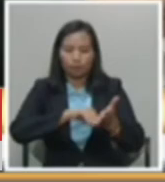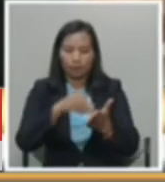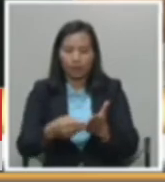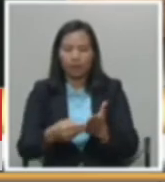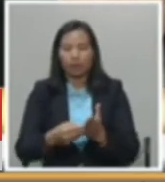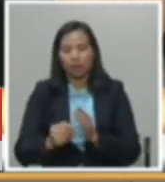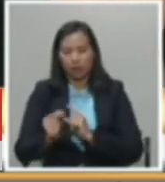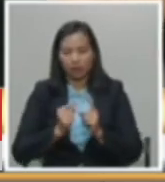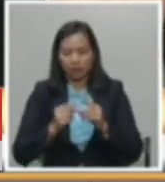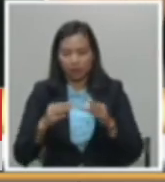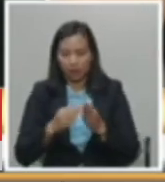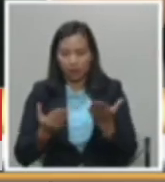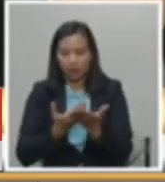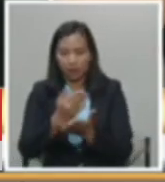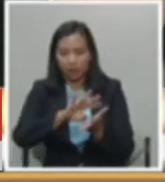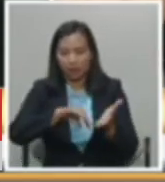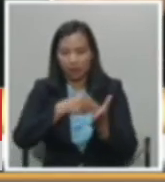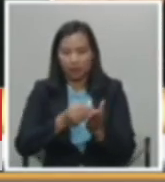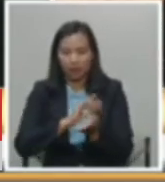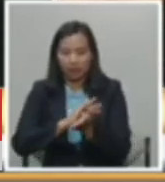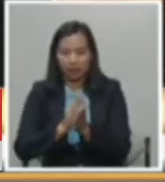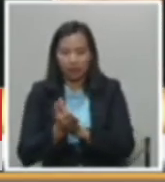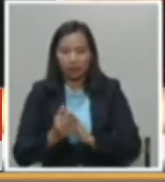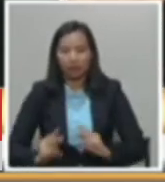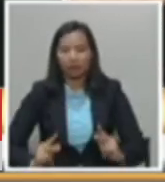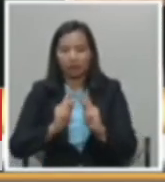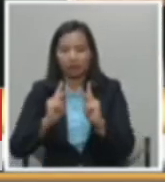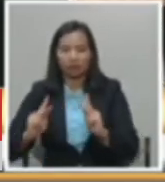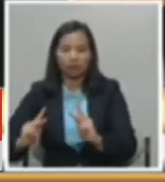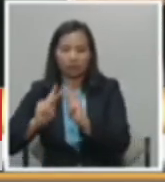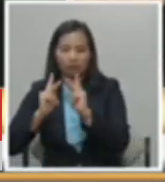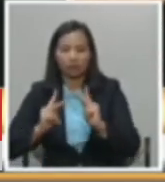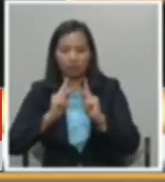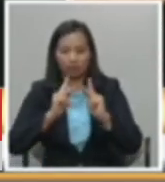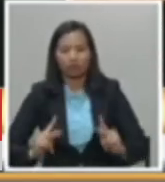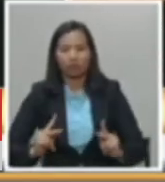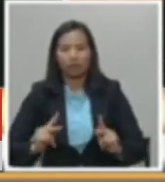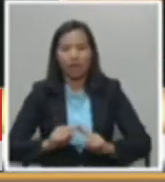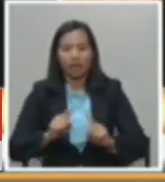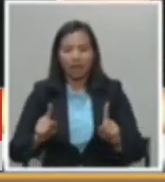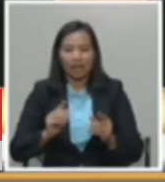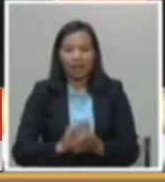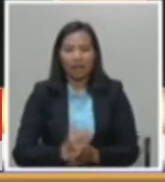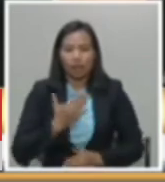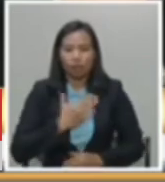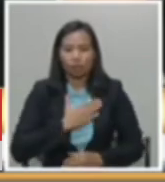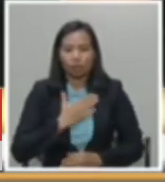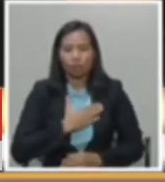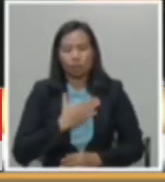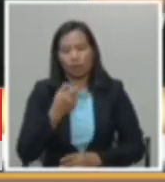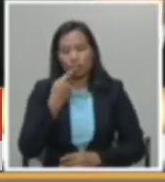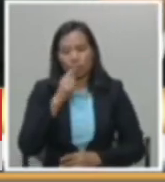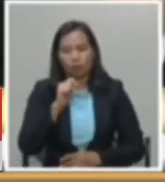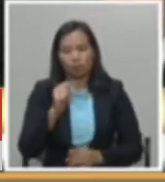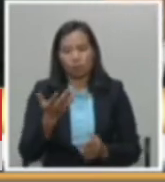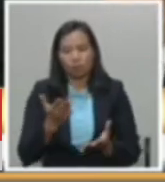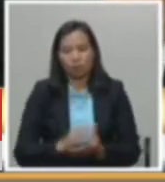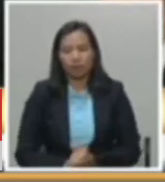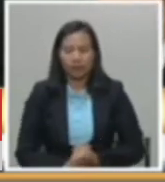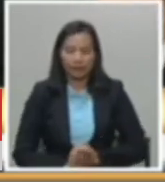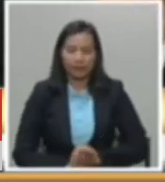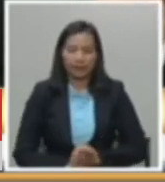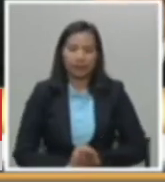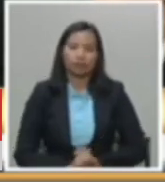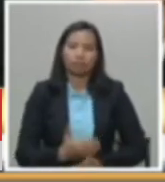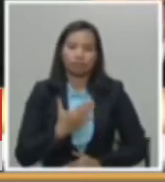ไว้นี่ก็บูรณาการทุกกระทรวงทบวงกรมแต่ว่าผมว่ามันไม่ตอบโจทย์สิ่งหนึ่ง